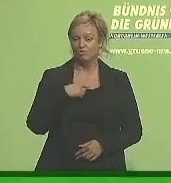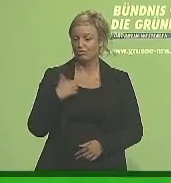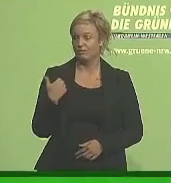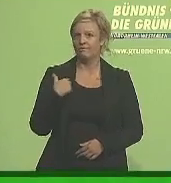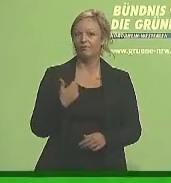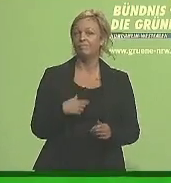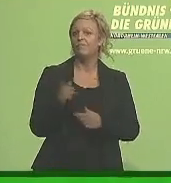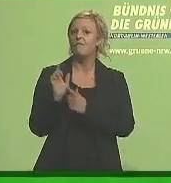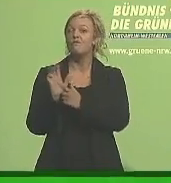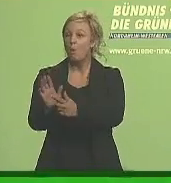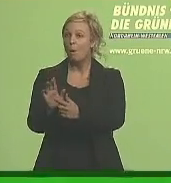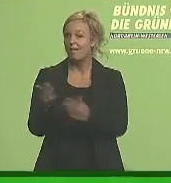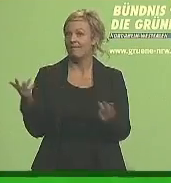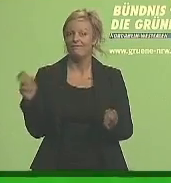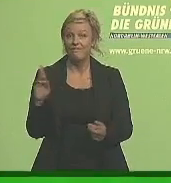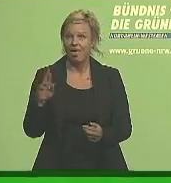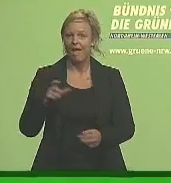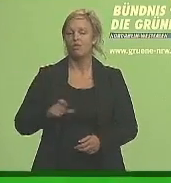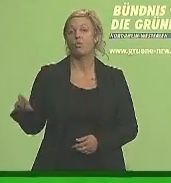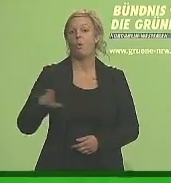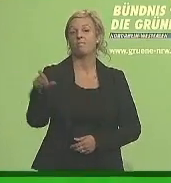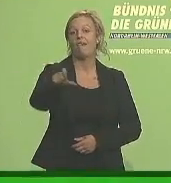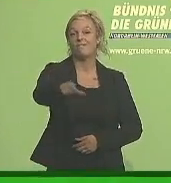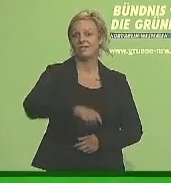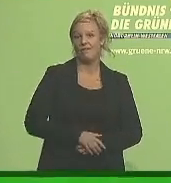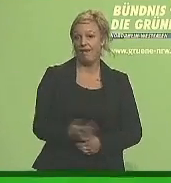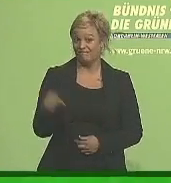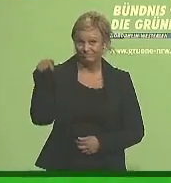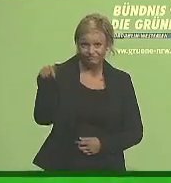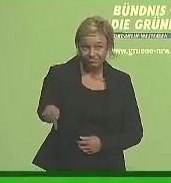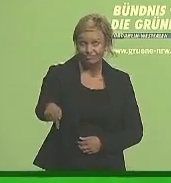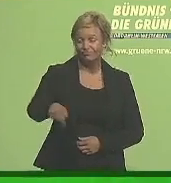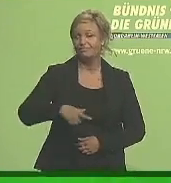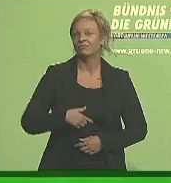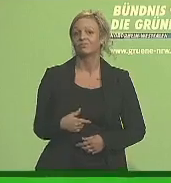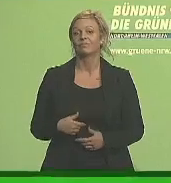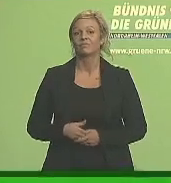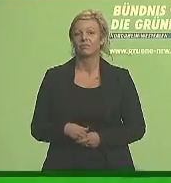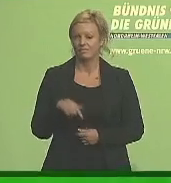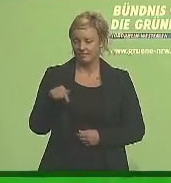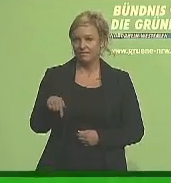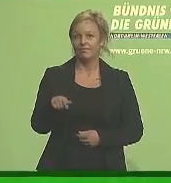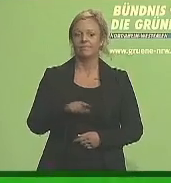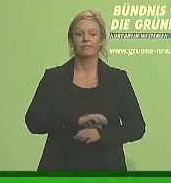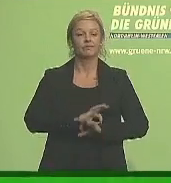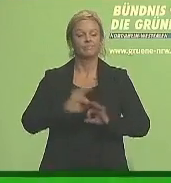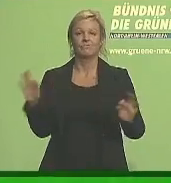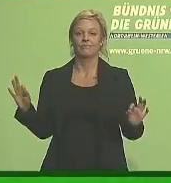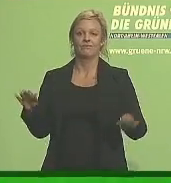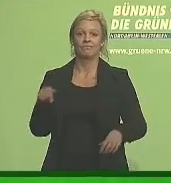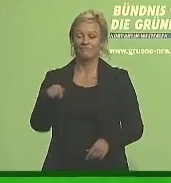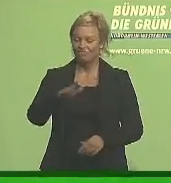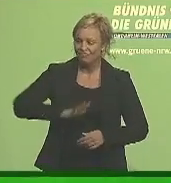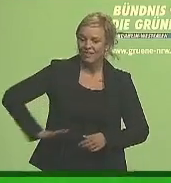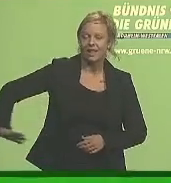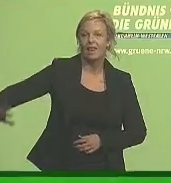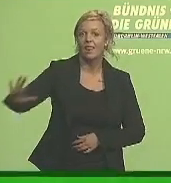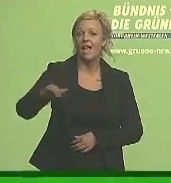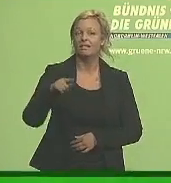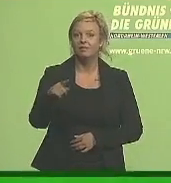schaut auf Nordrhein-Westfalen, sage ich da draußen. Denn dort spielt jetzt die Musik. Das ist das Land, wo